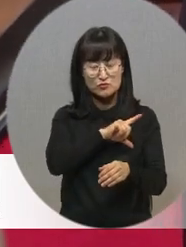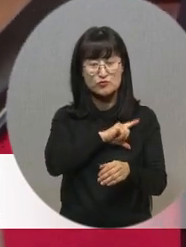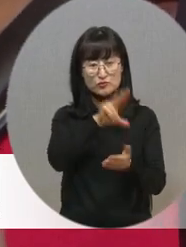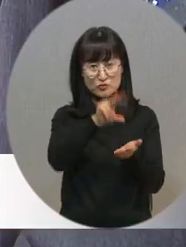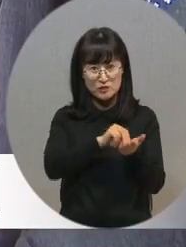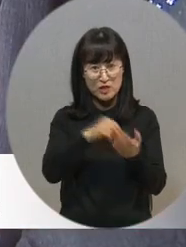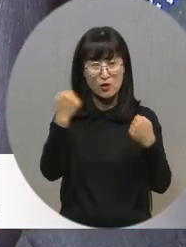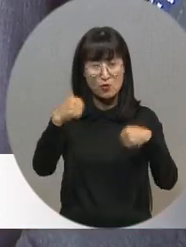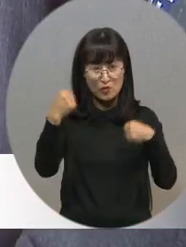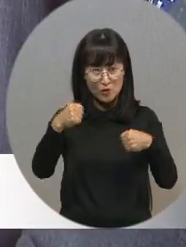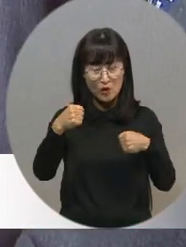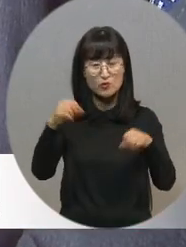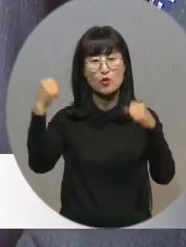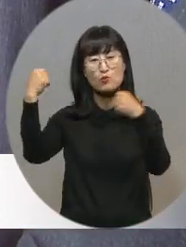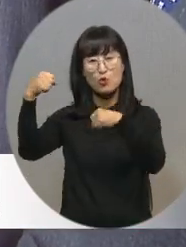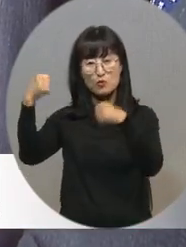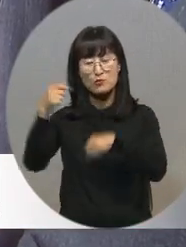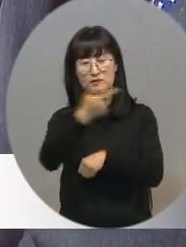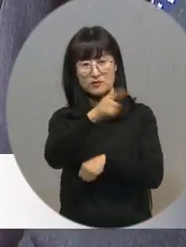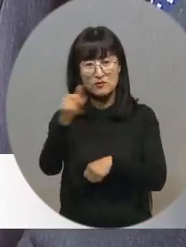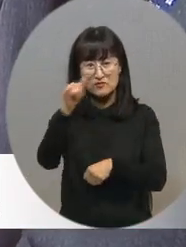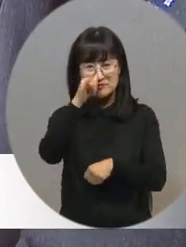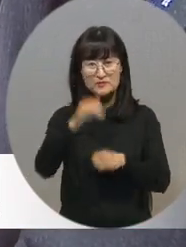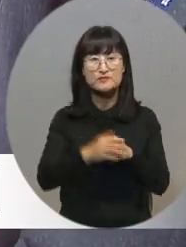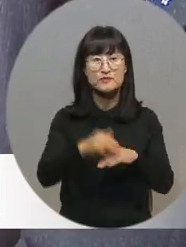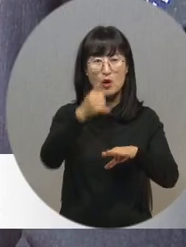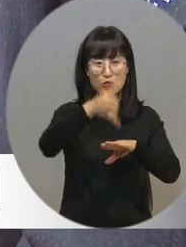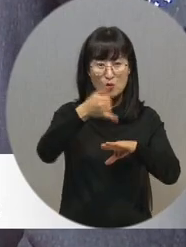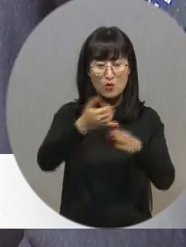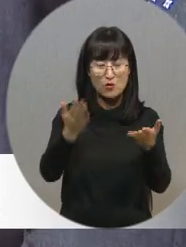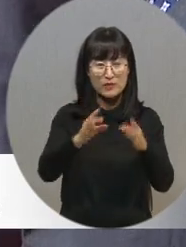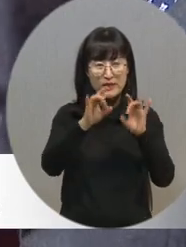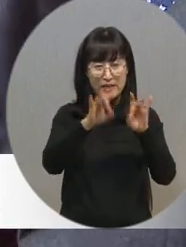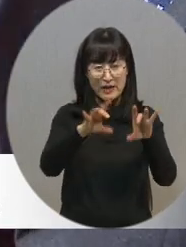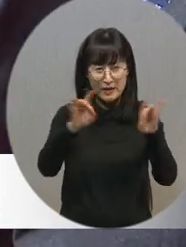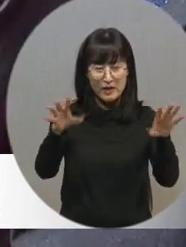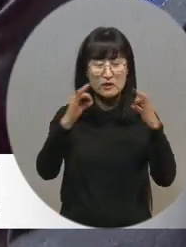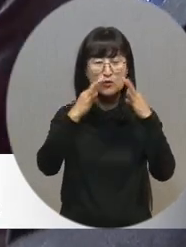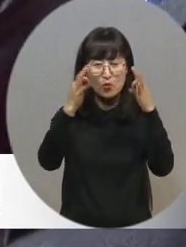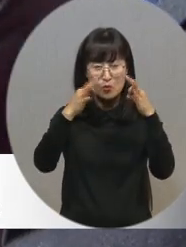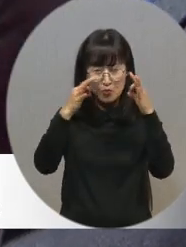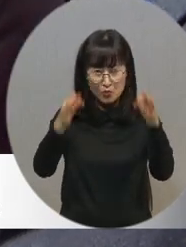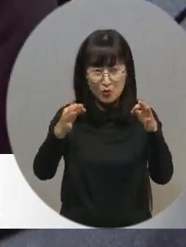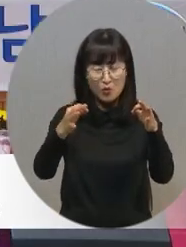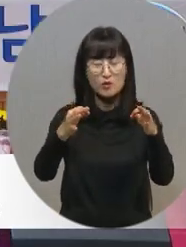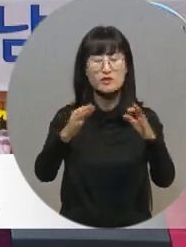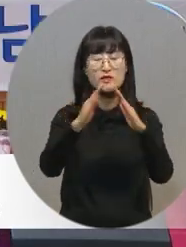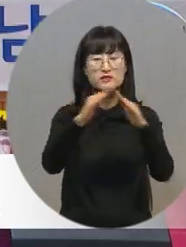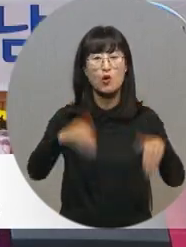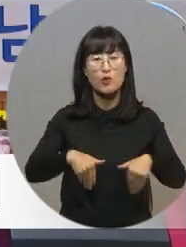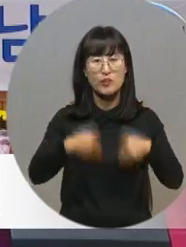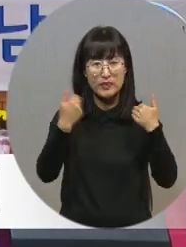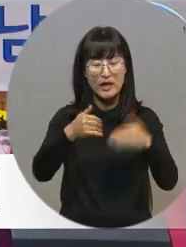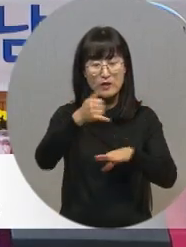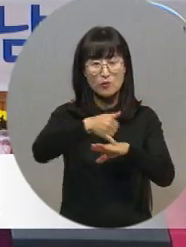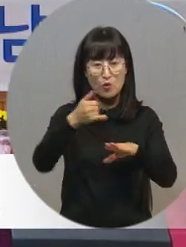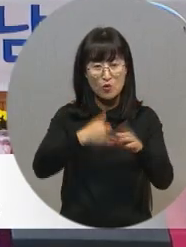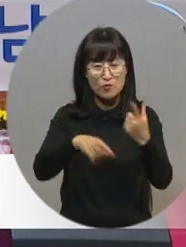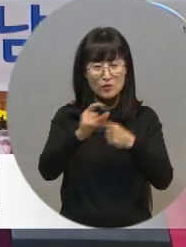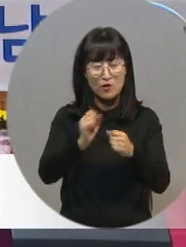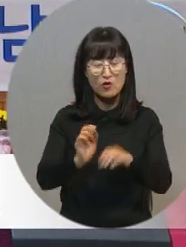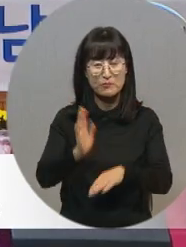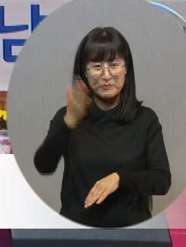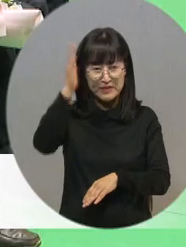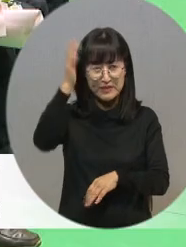진행됐습니다. 주제 공연에서는 농업인 한 사람 한 사람의 노력이 전남 농업의 밝은 미래를 빛낸다는